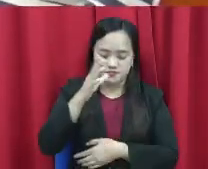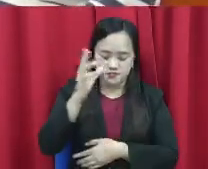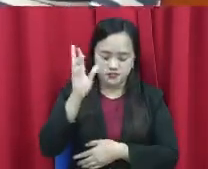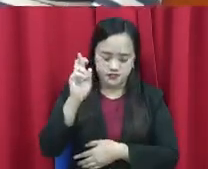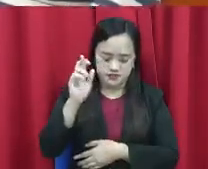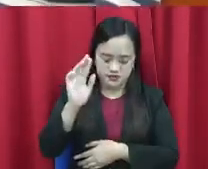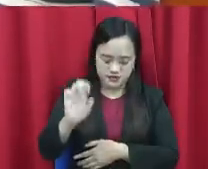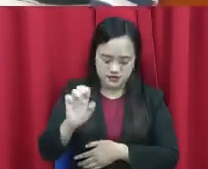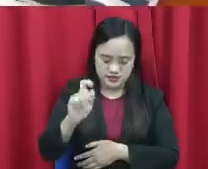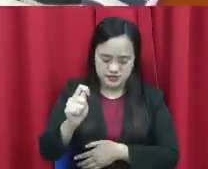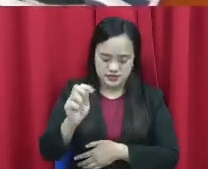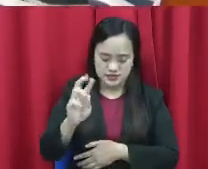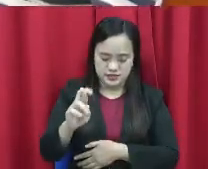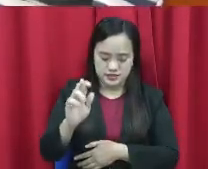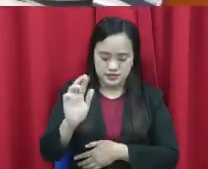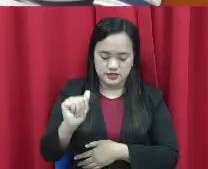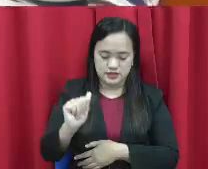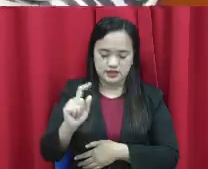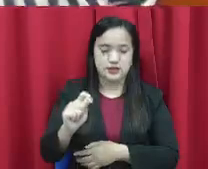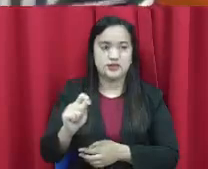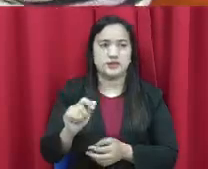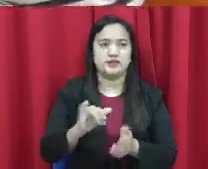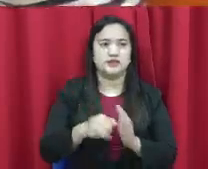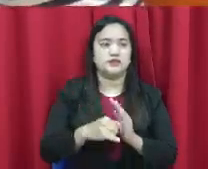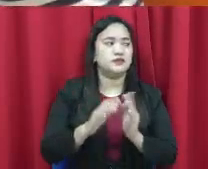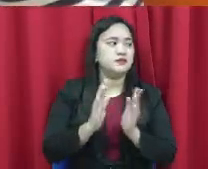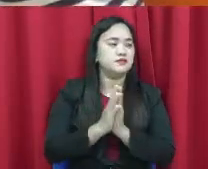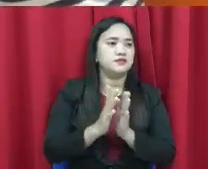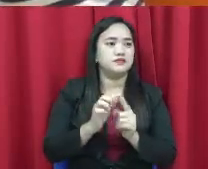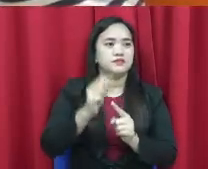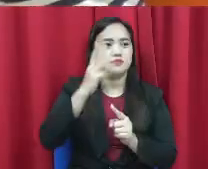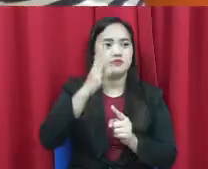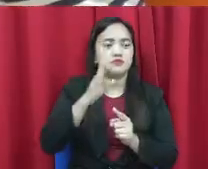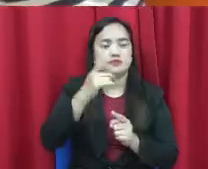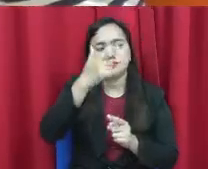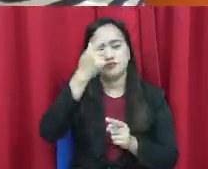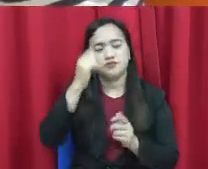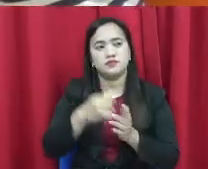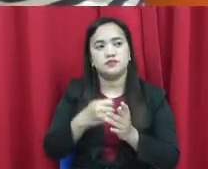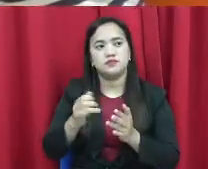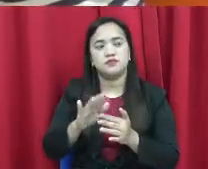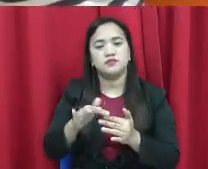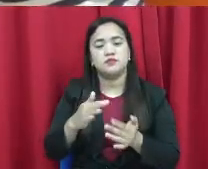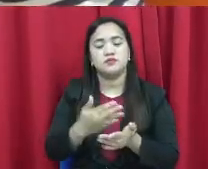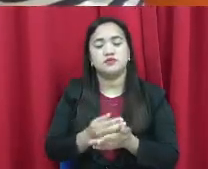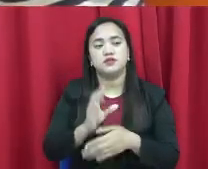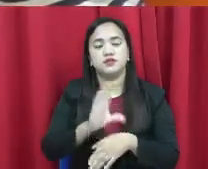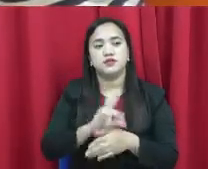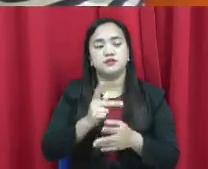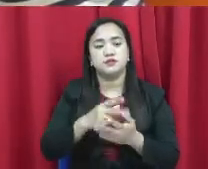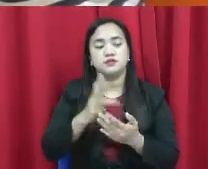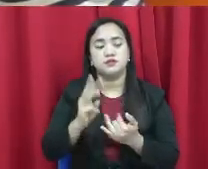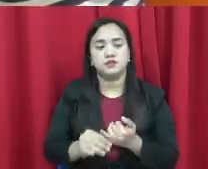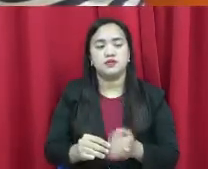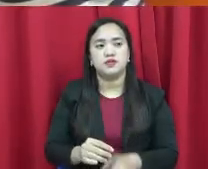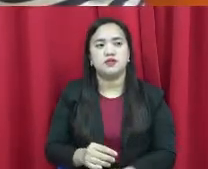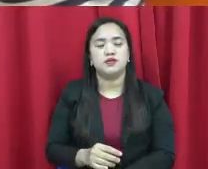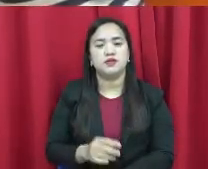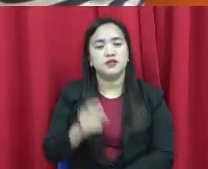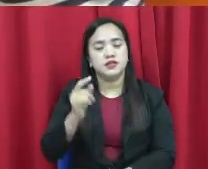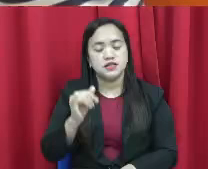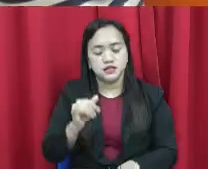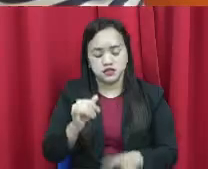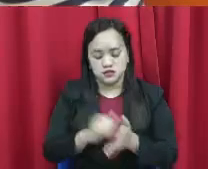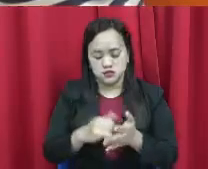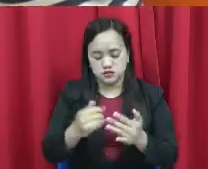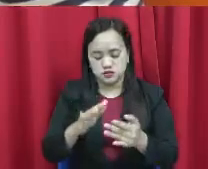Retreat kaya ipagpray po natin Maam kasi lahat naman K lahat po ito programa po natin talaga po para po ito